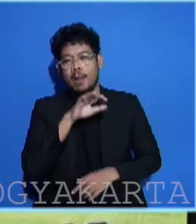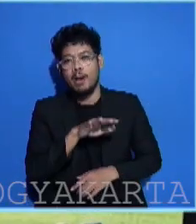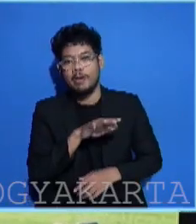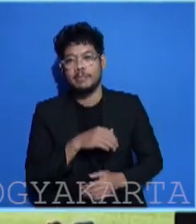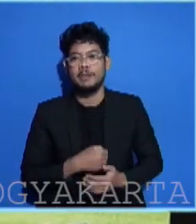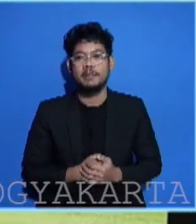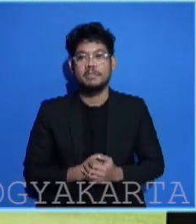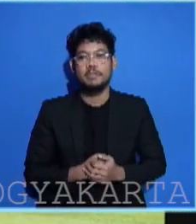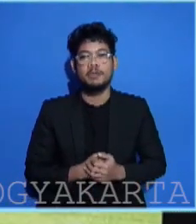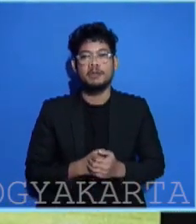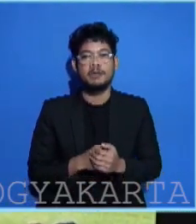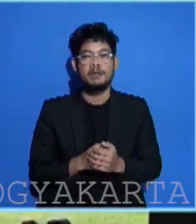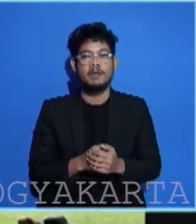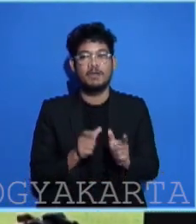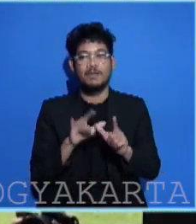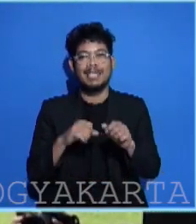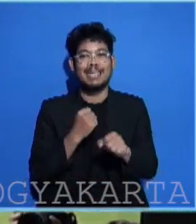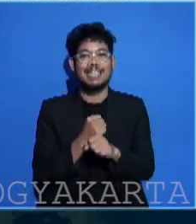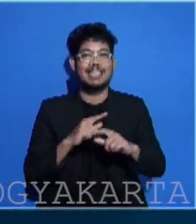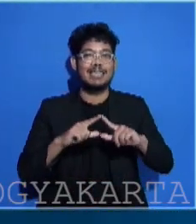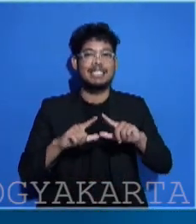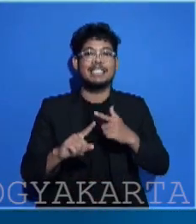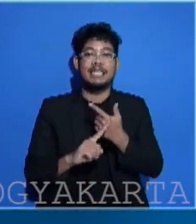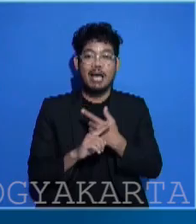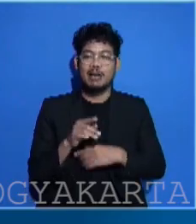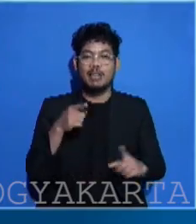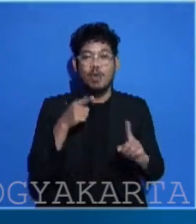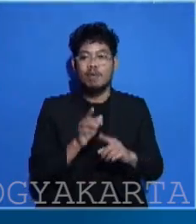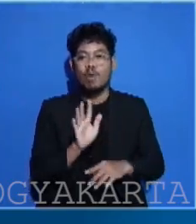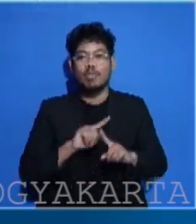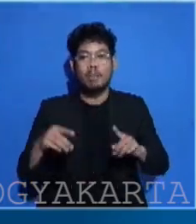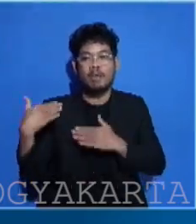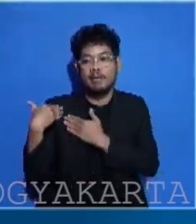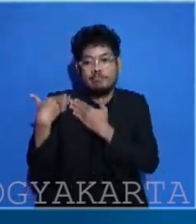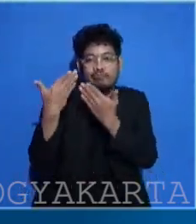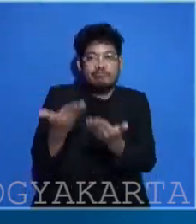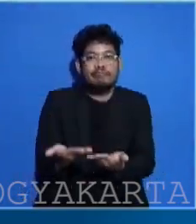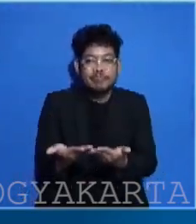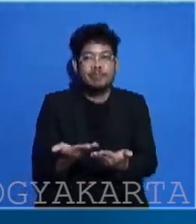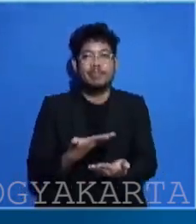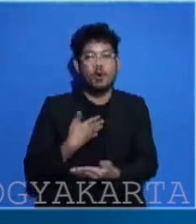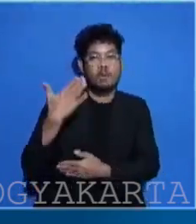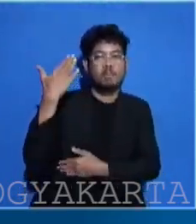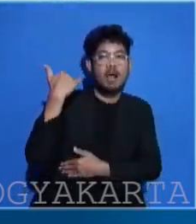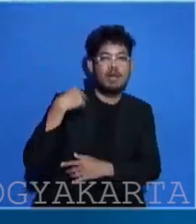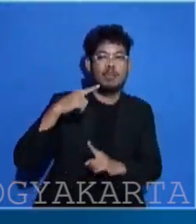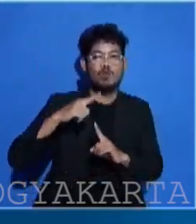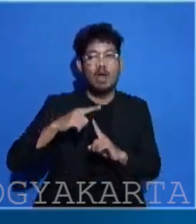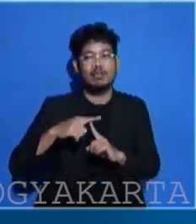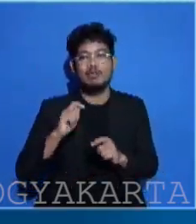Wing Day bukanlah tujuan akhir. Momen ini merupakan gerbang awal pengabdian untuk menjawab panggilan tugas yang sesungguhnya